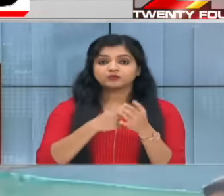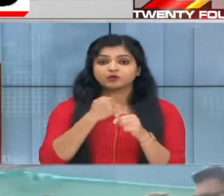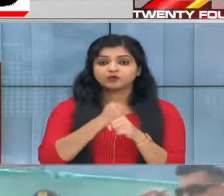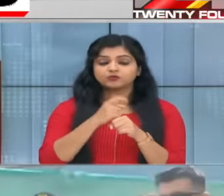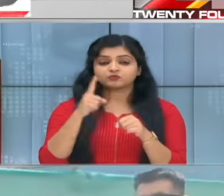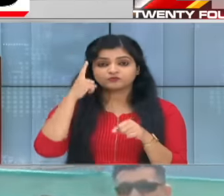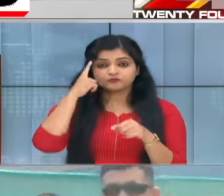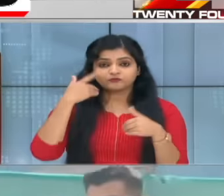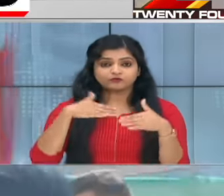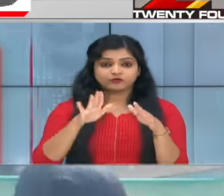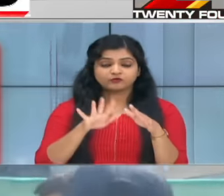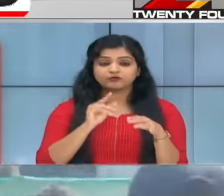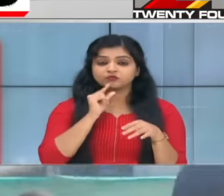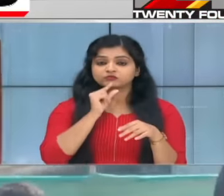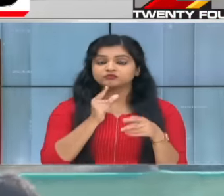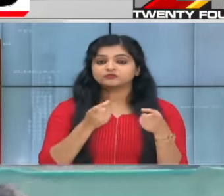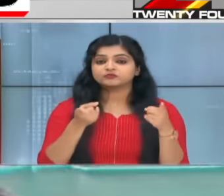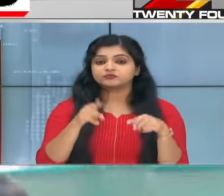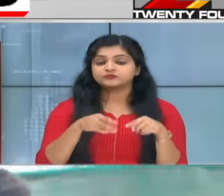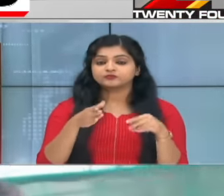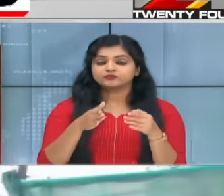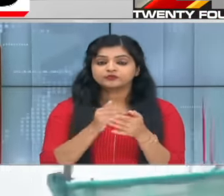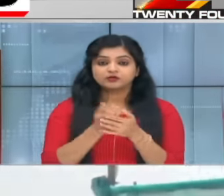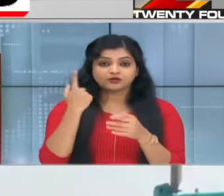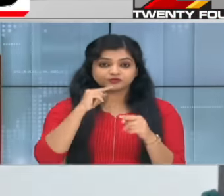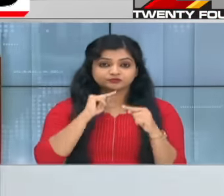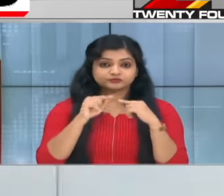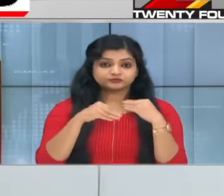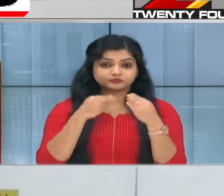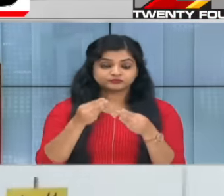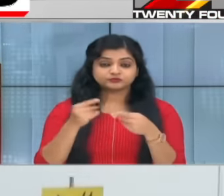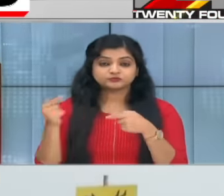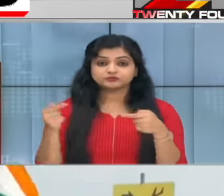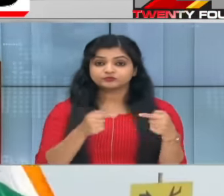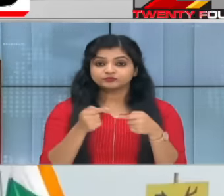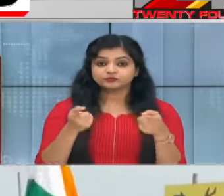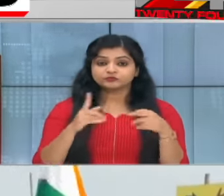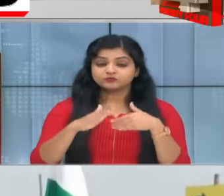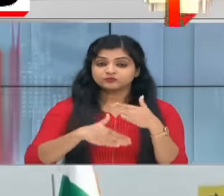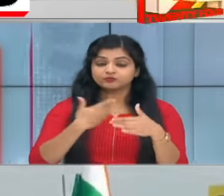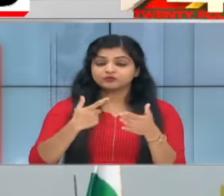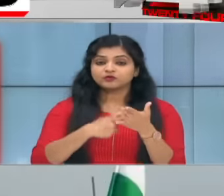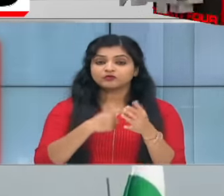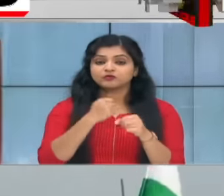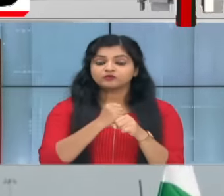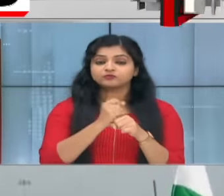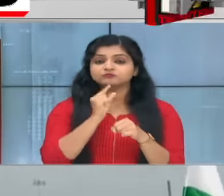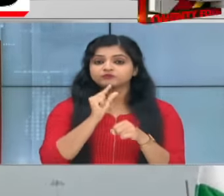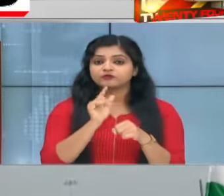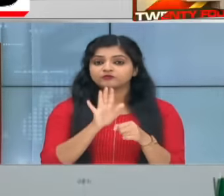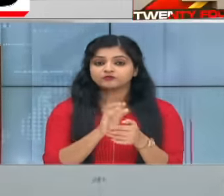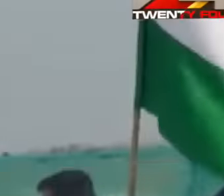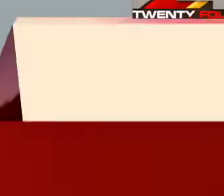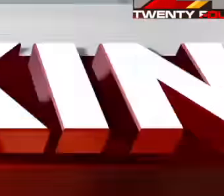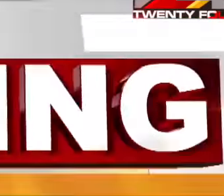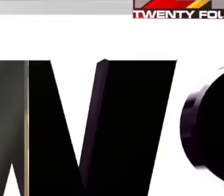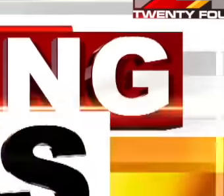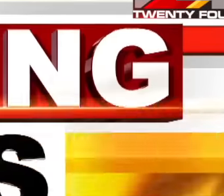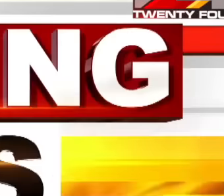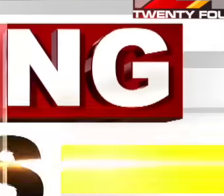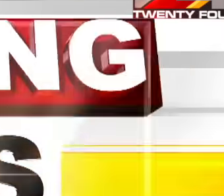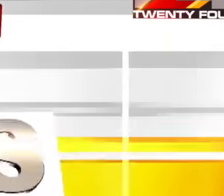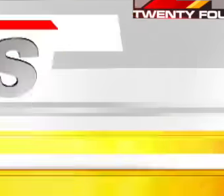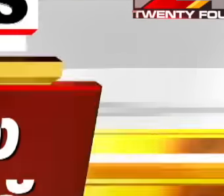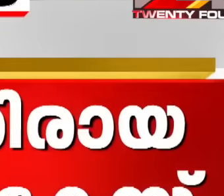പ്രതിഫലിപ്പിക്കുന്ന വിധത്തിലുള്ള പ്രസ്താവനയാണ് ഈ പരാമർശം വിവാദമായതിനു ശേഷവും രാഹുൽ ഗാന്ധി നടത്തിയത്. അതുകൊണ്ട് നിയമത്തിന്റെ കണ്ണിൽ